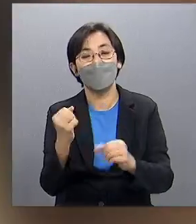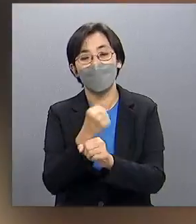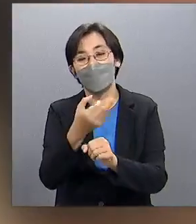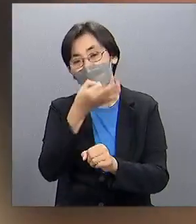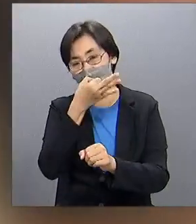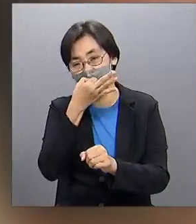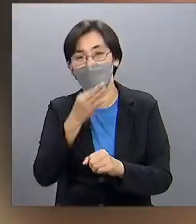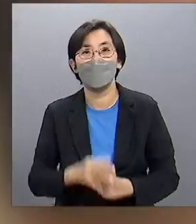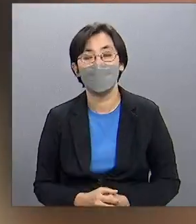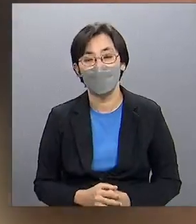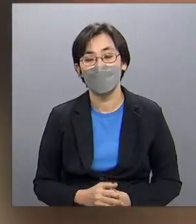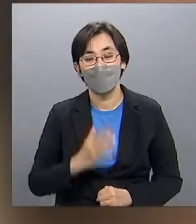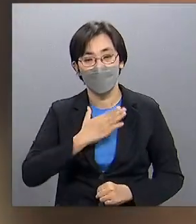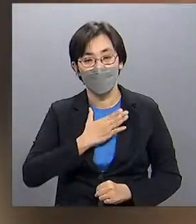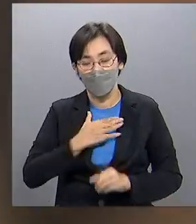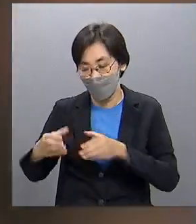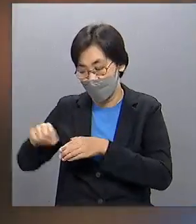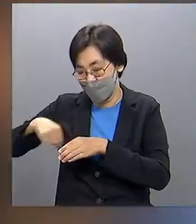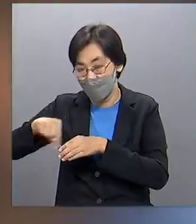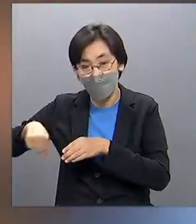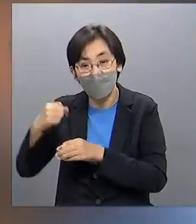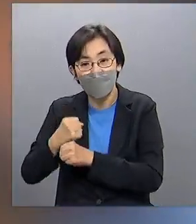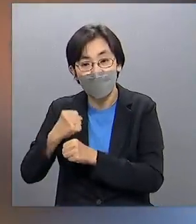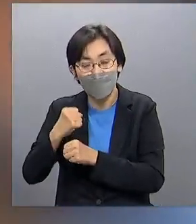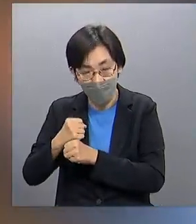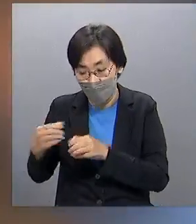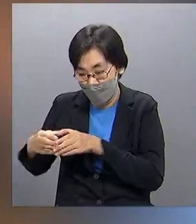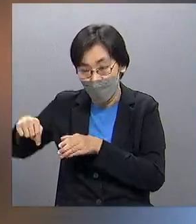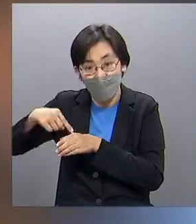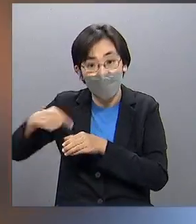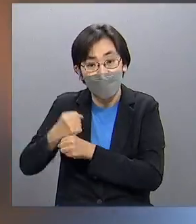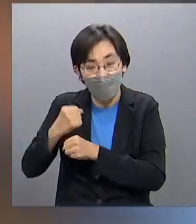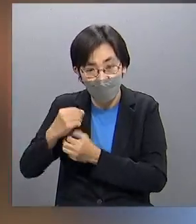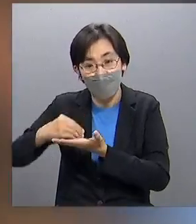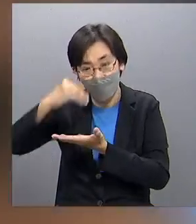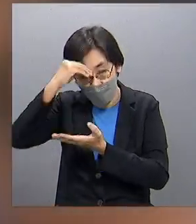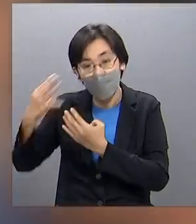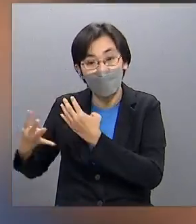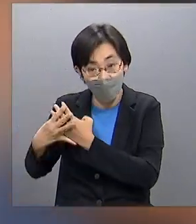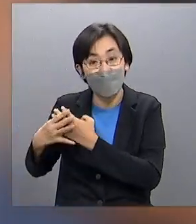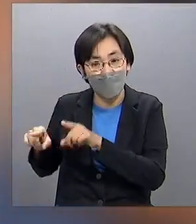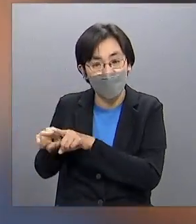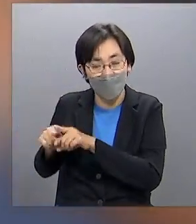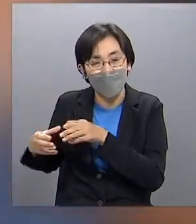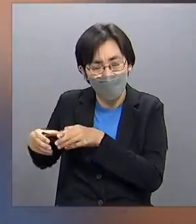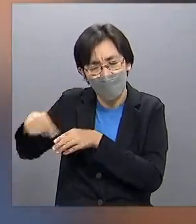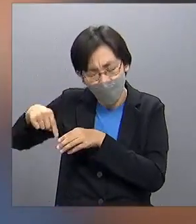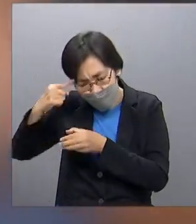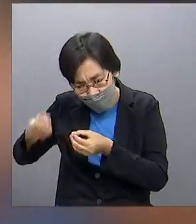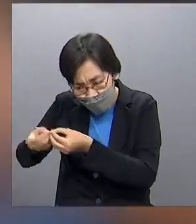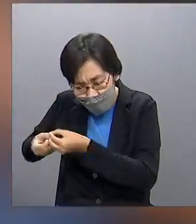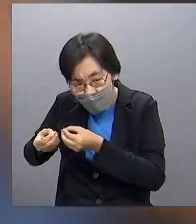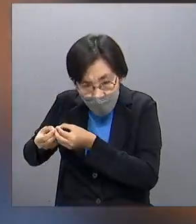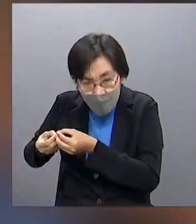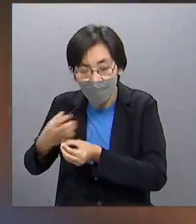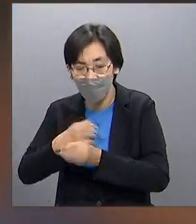างทีมคณะทำงานที่เป็นนักศึกษาที่เป็นผู้ต้องโทษเหมือนกันก็คือต้องการให้เพื่อนๆ เนี่ยเรียนหลักสูตรพวง